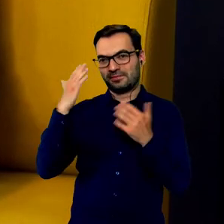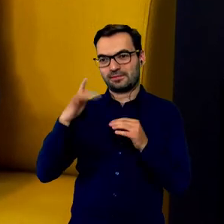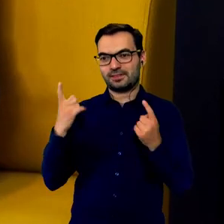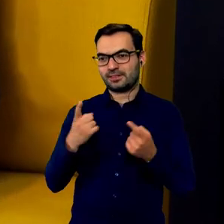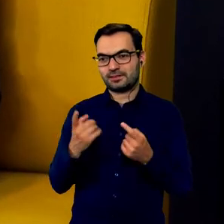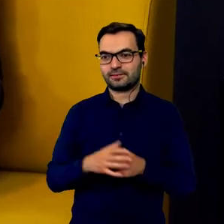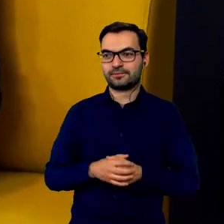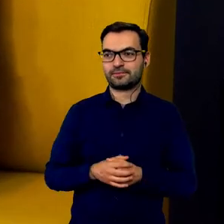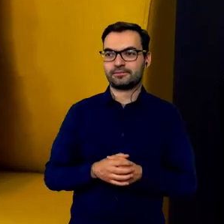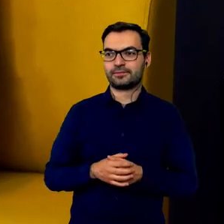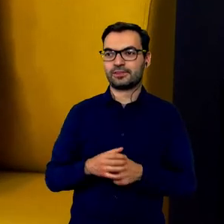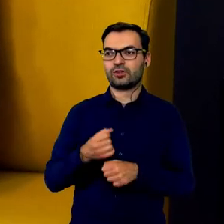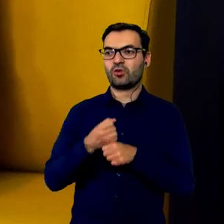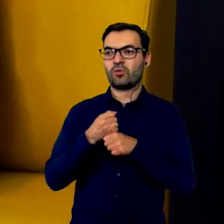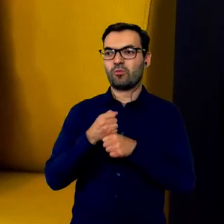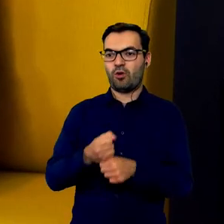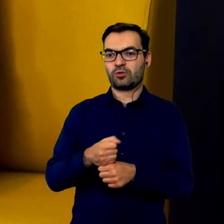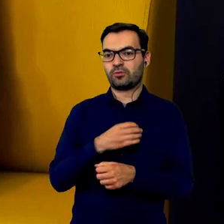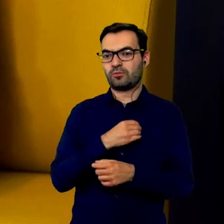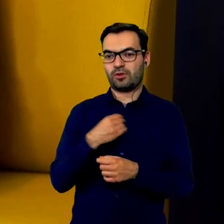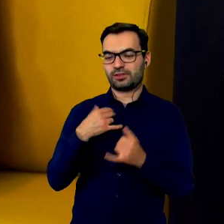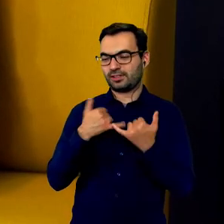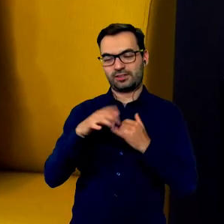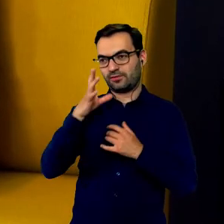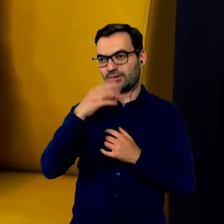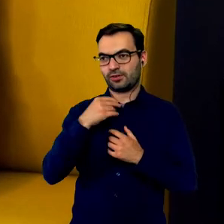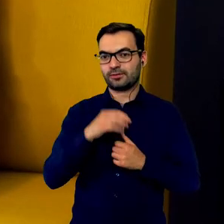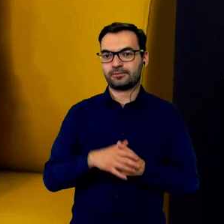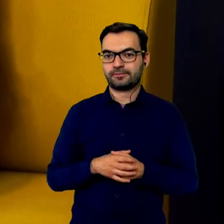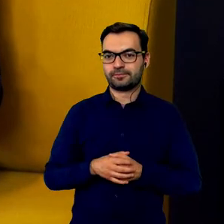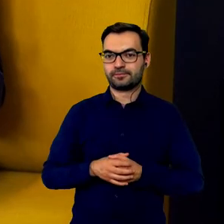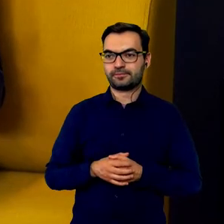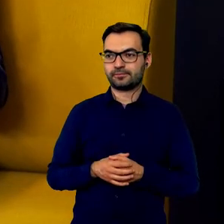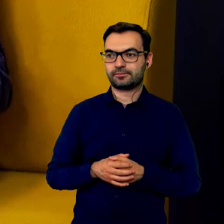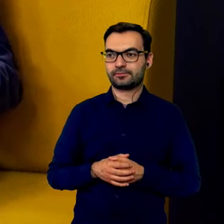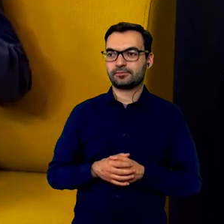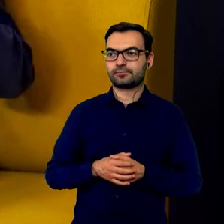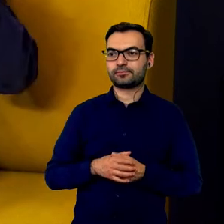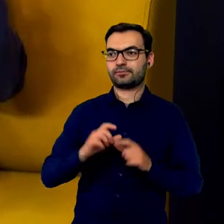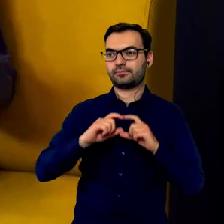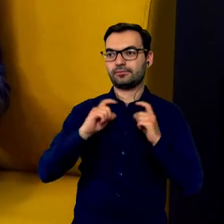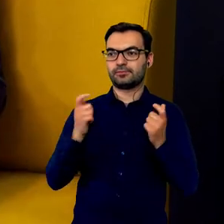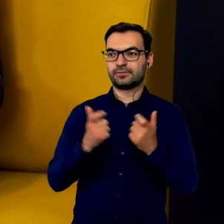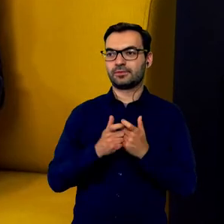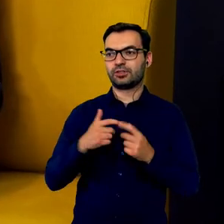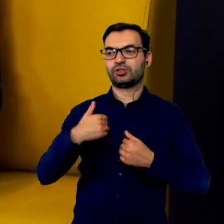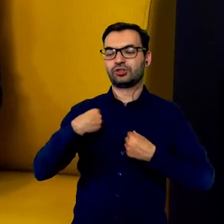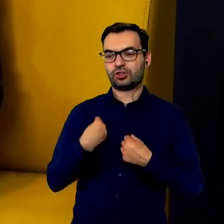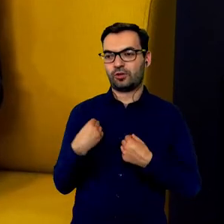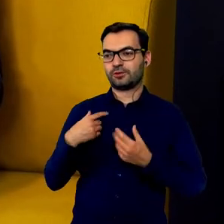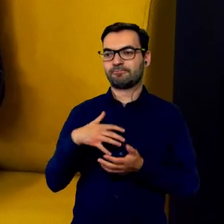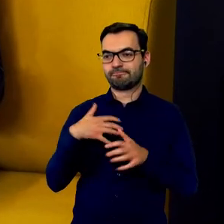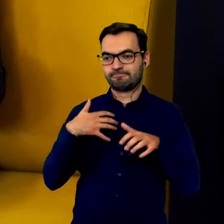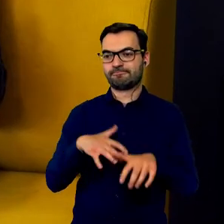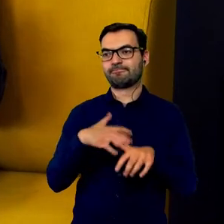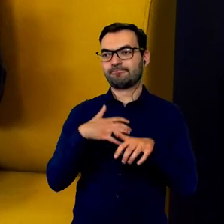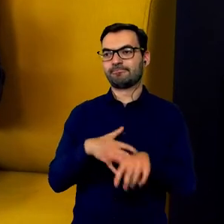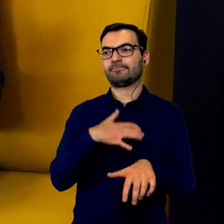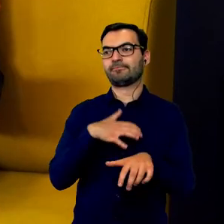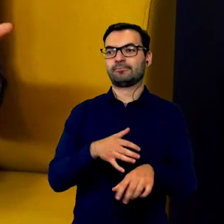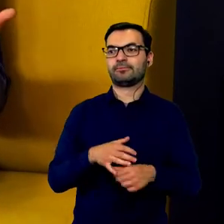w pogrzebach w Polsce tego nie ma, kiedy idzie wszyscy żałobnicy, kilkaset